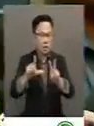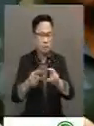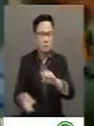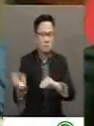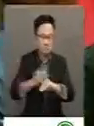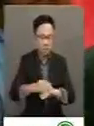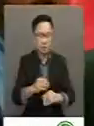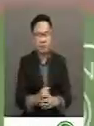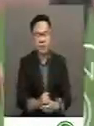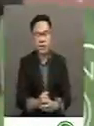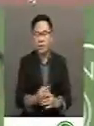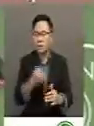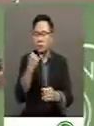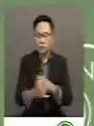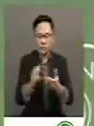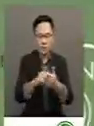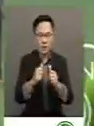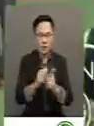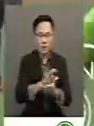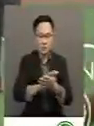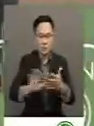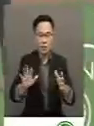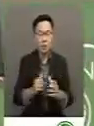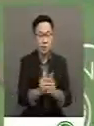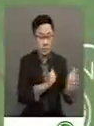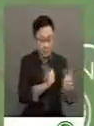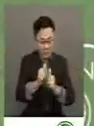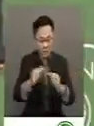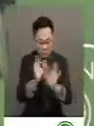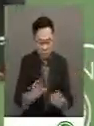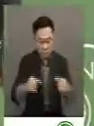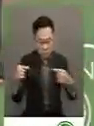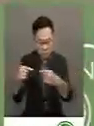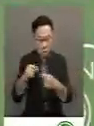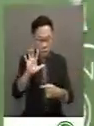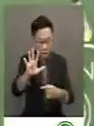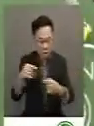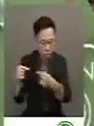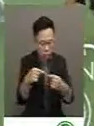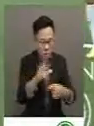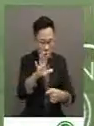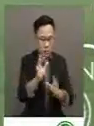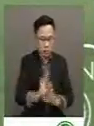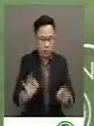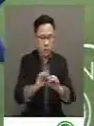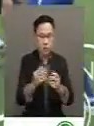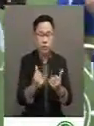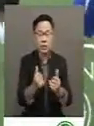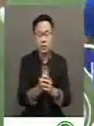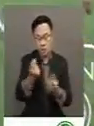ล้วก็เป็นการคลี่คลายปัญหาในช่วงหัวเลี้ยวหัวต่อแบบนี ้ เพราะว่ายังเหลือแมตช์การแข่งขันอีก5นัดด้วยกันนะคะส่วนงานแรกของโค้ชซิ